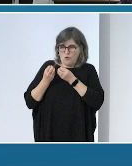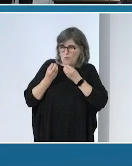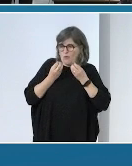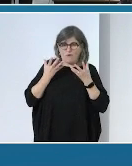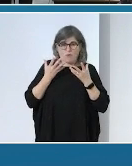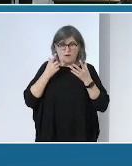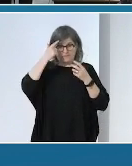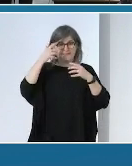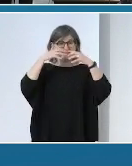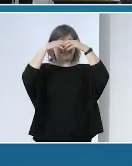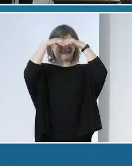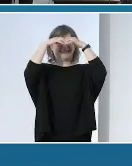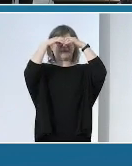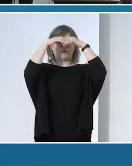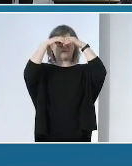Et